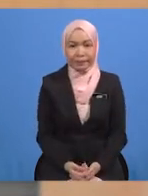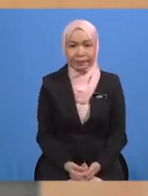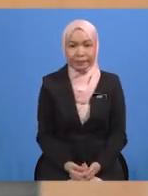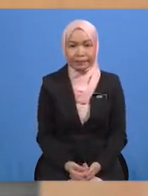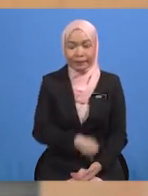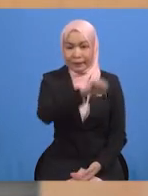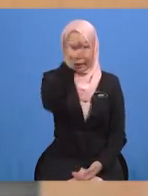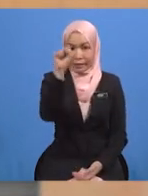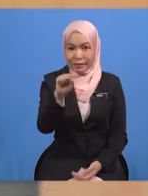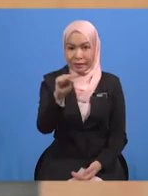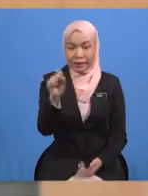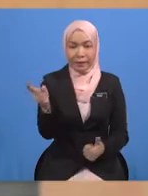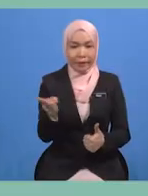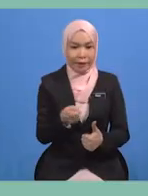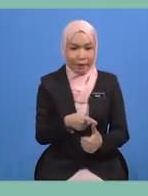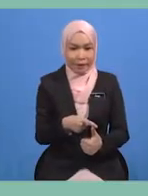Soalan yang pertama,